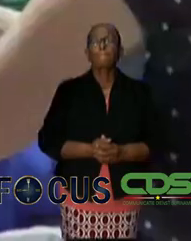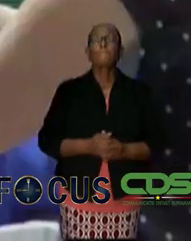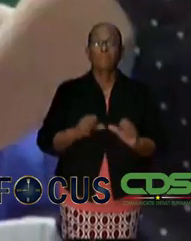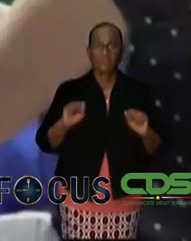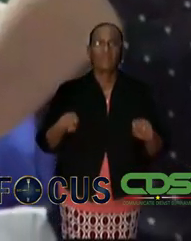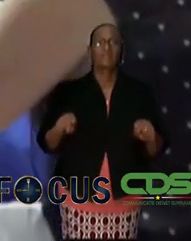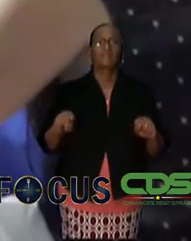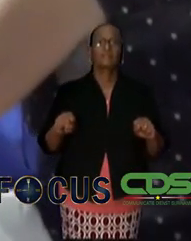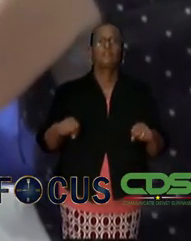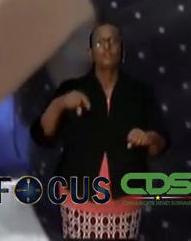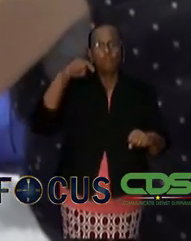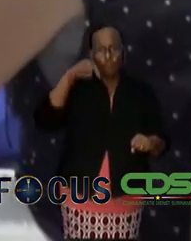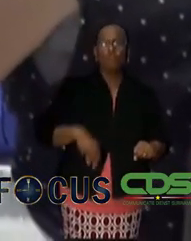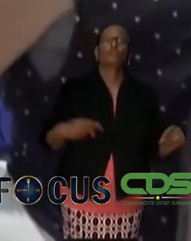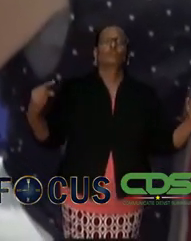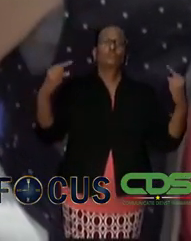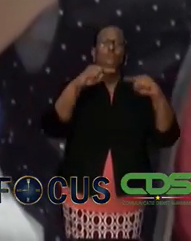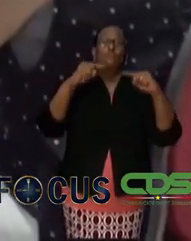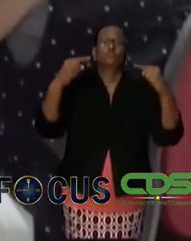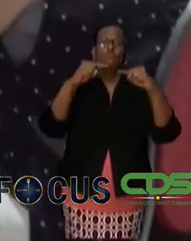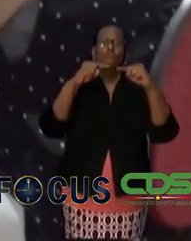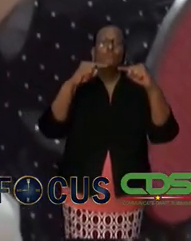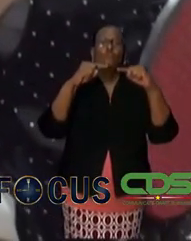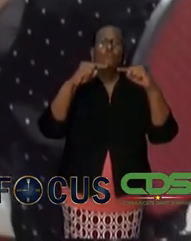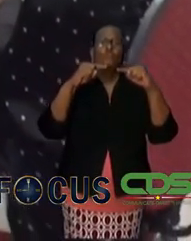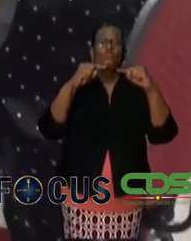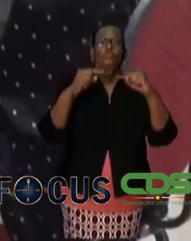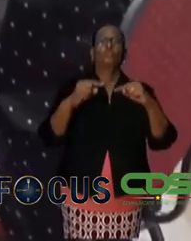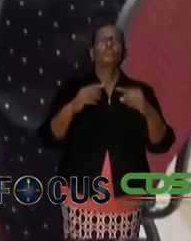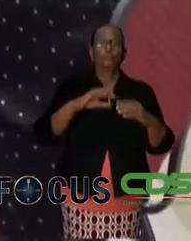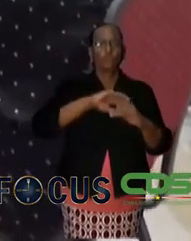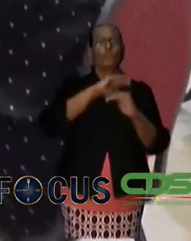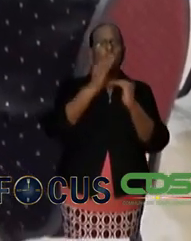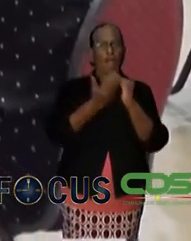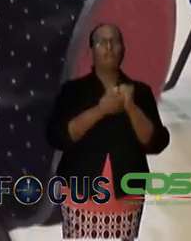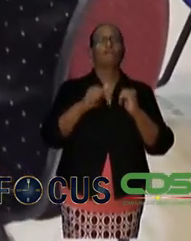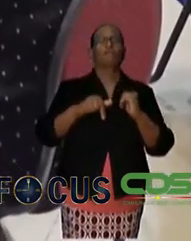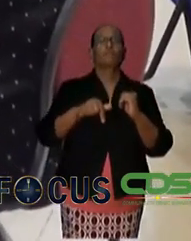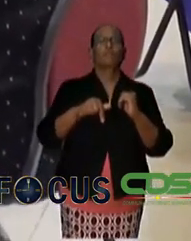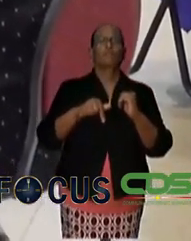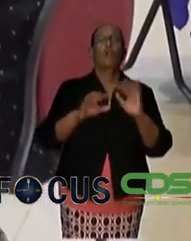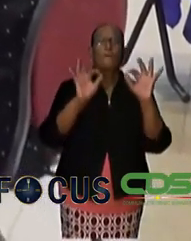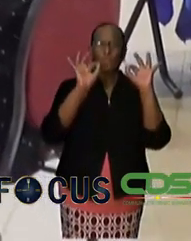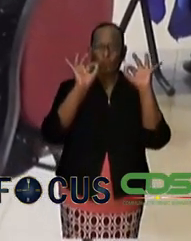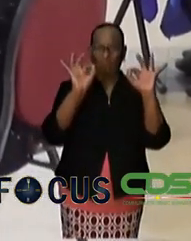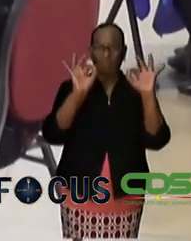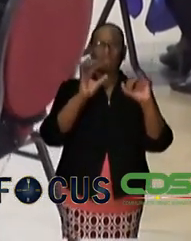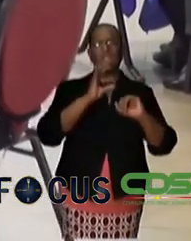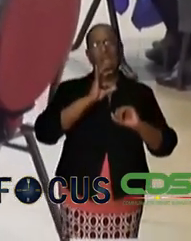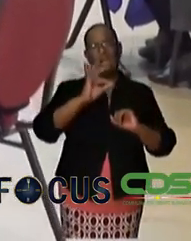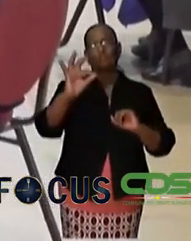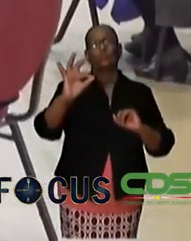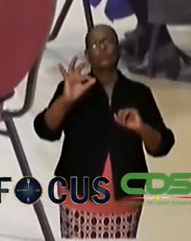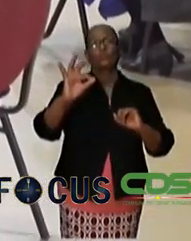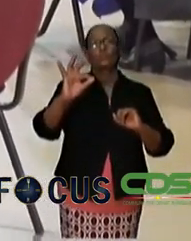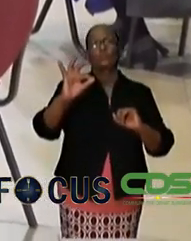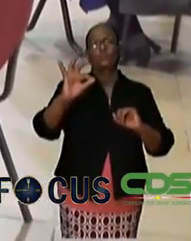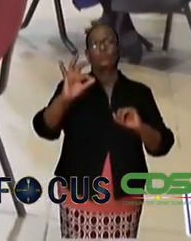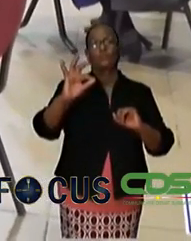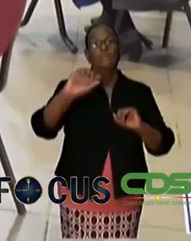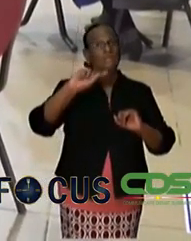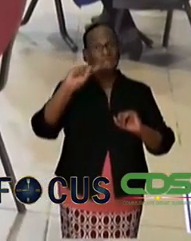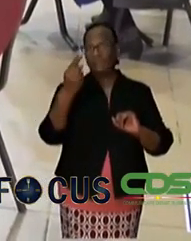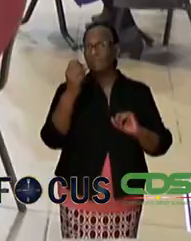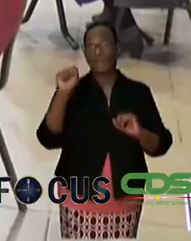is nu de discussie die nog afgerond dient te worden om een concreet antwoord daarop te geven. Want het betreft niet alleen